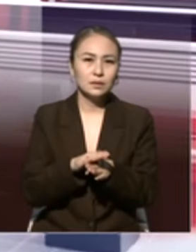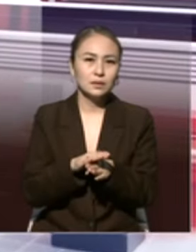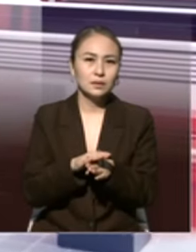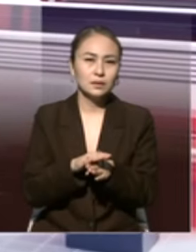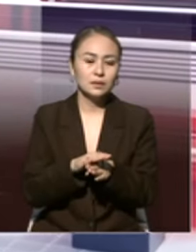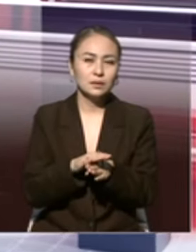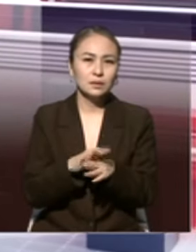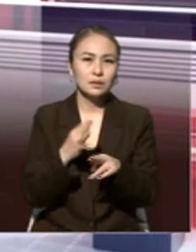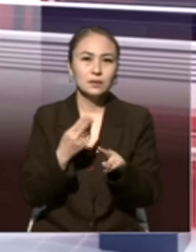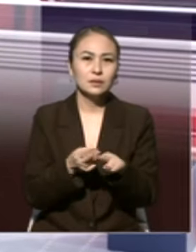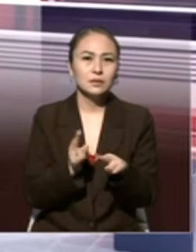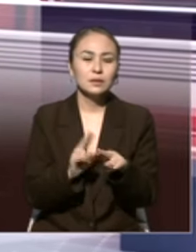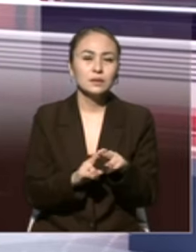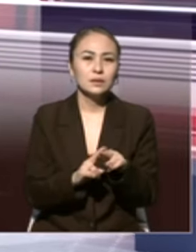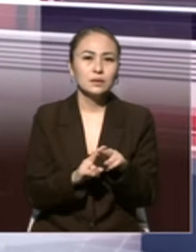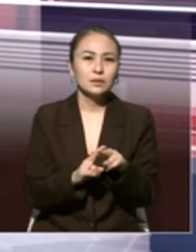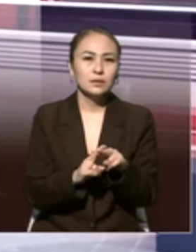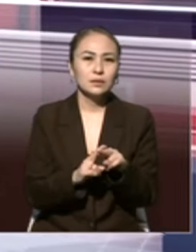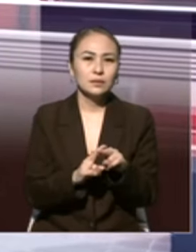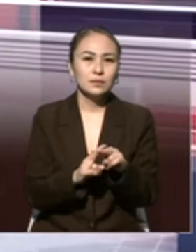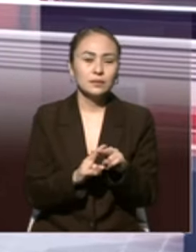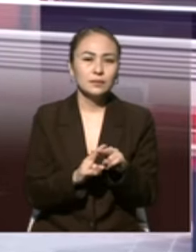де сол